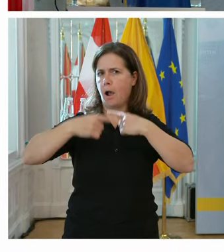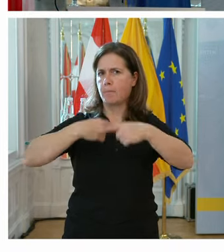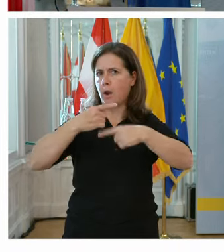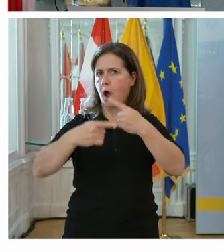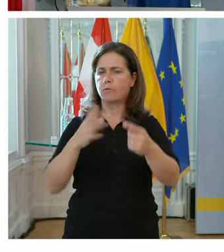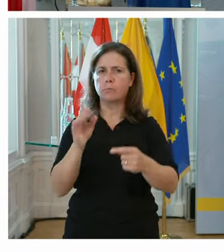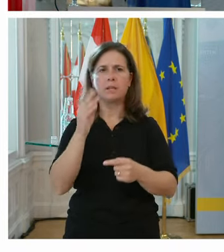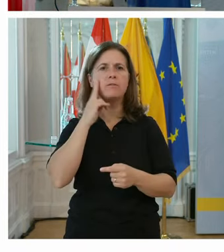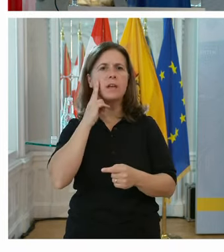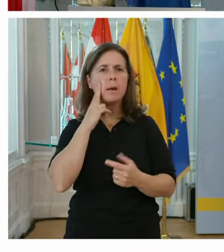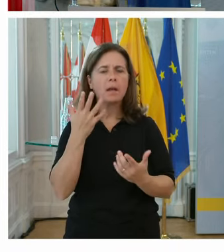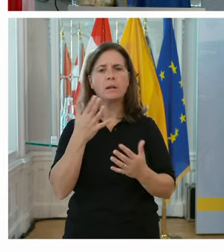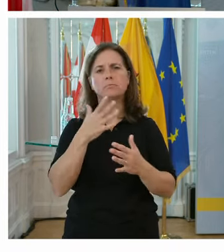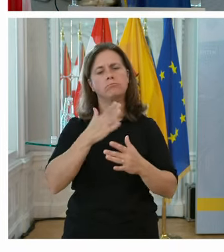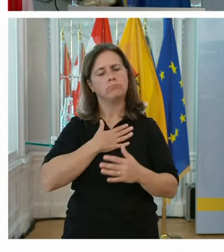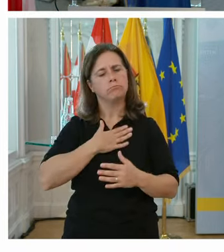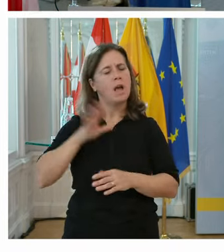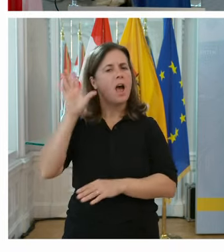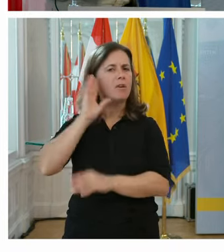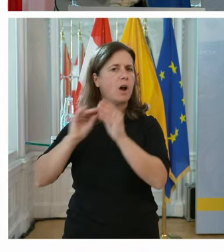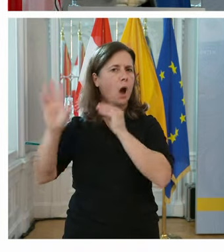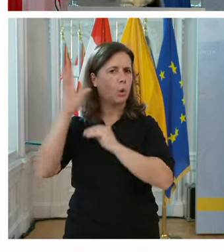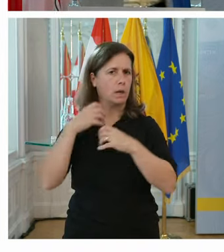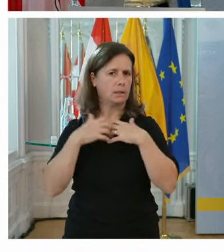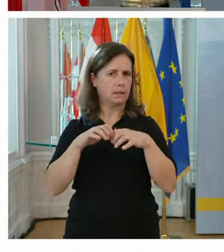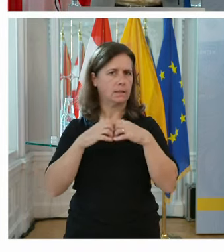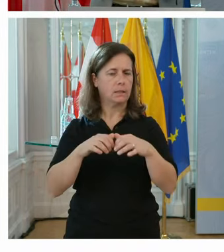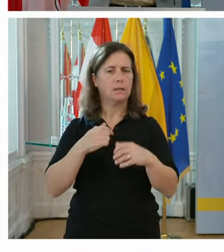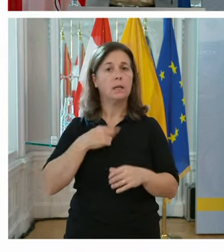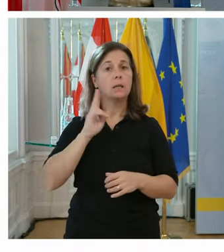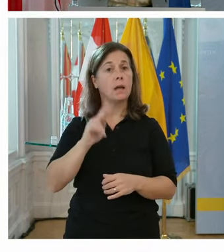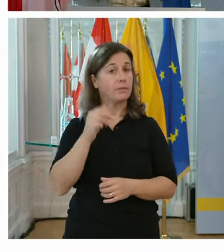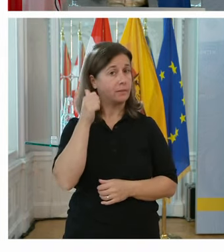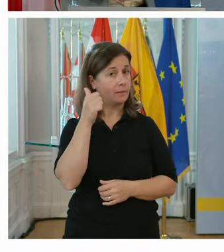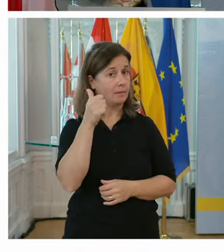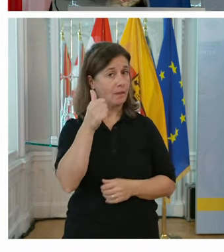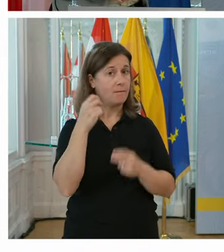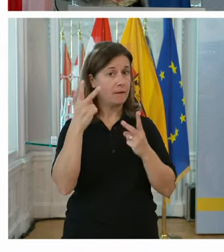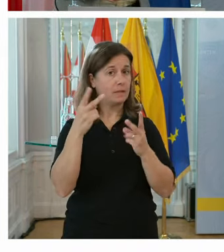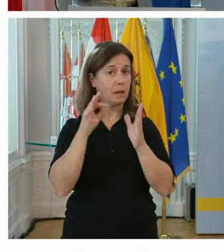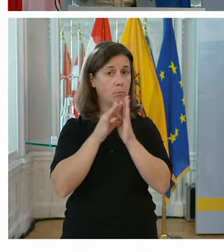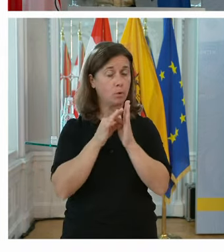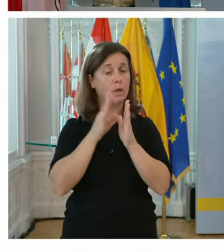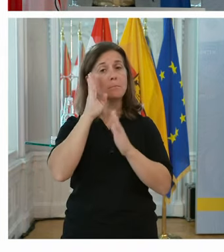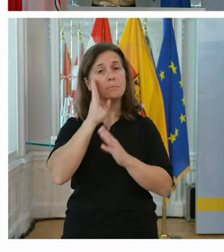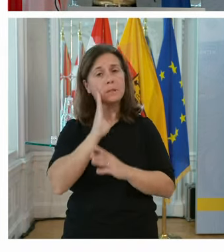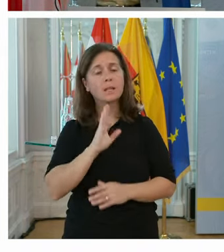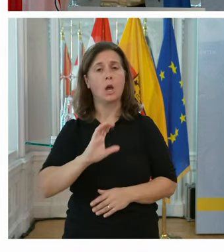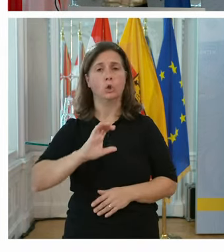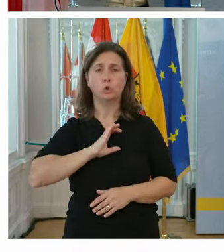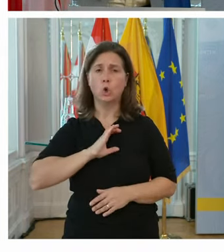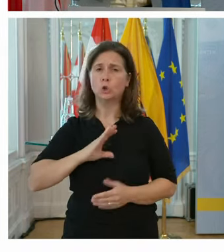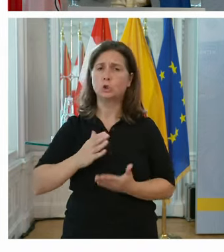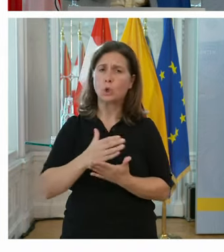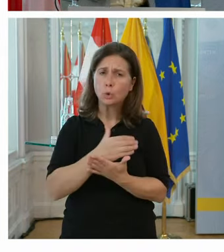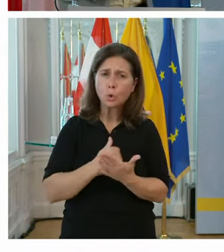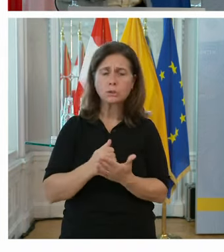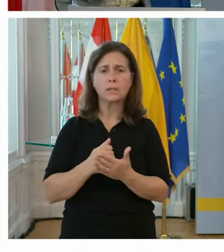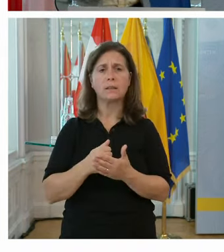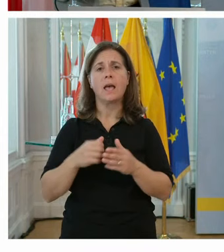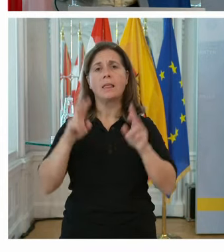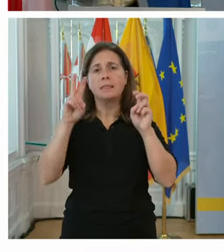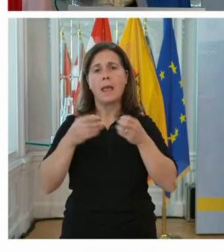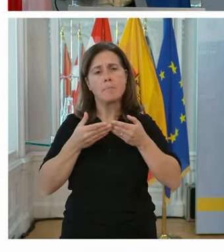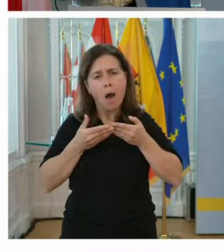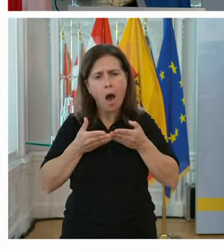läuft mit den Betrieben und welche Erfahrungen ich gesammelt habe. Und ich kann Ihnen eins sagen, nutzen Sie die Chance, öffnen Sie sich dem Thema